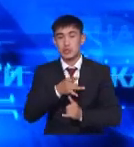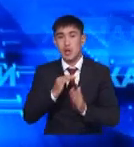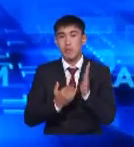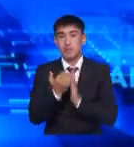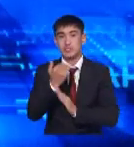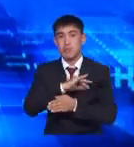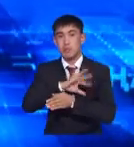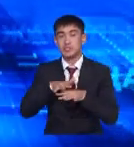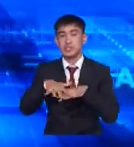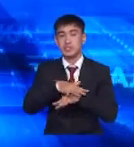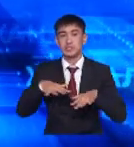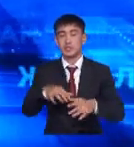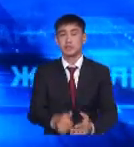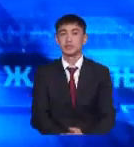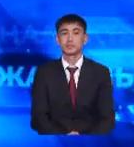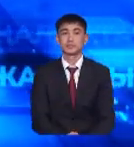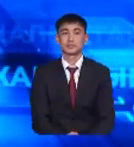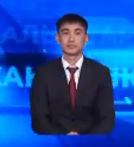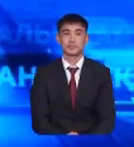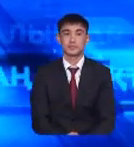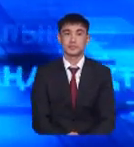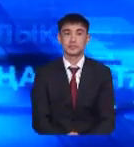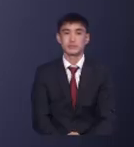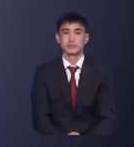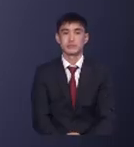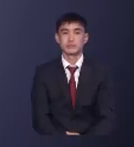региона и повышение благосостояния населения